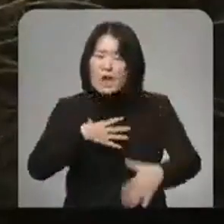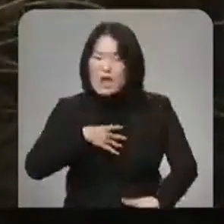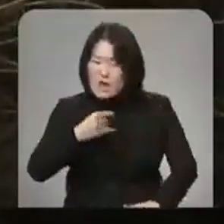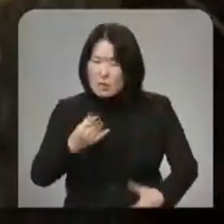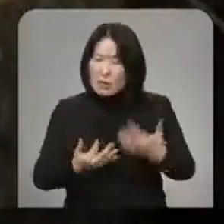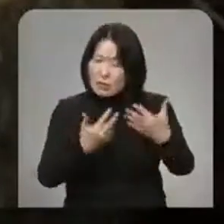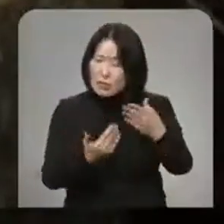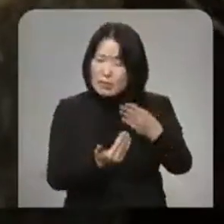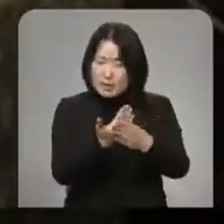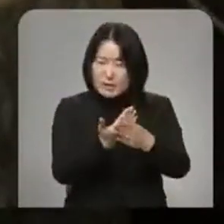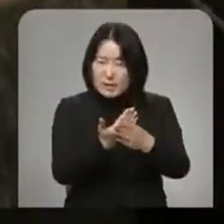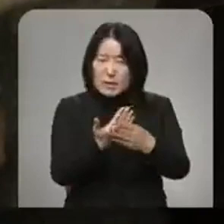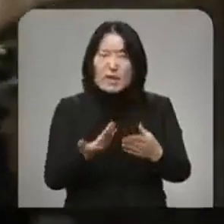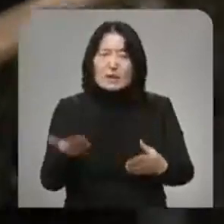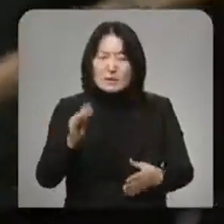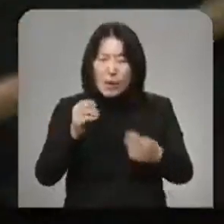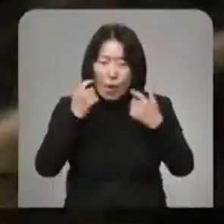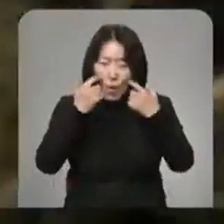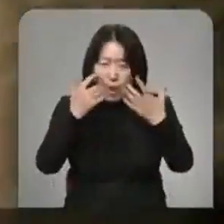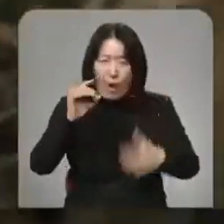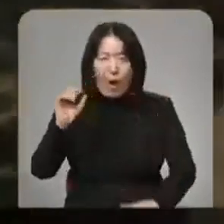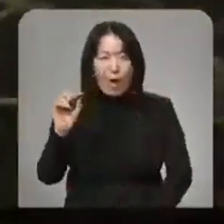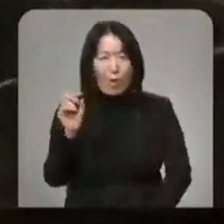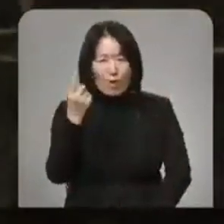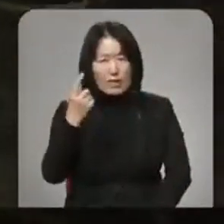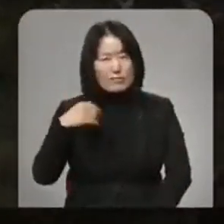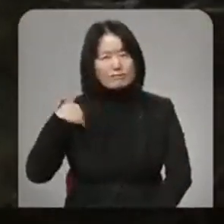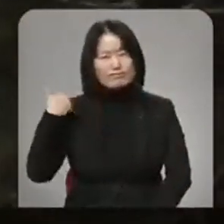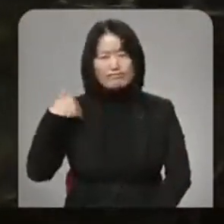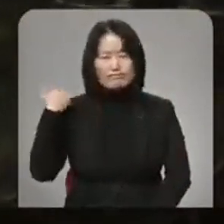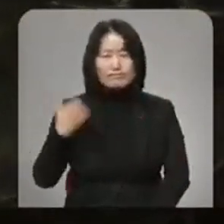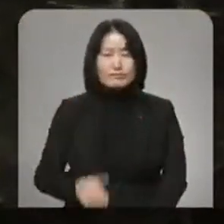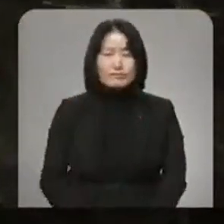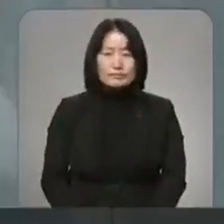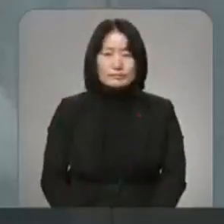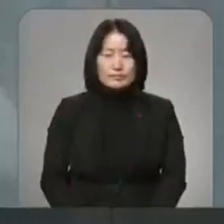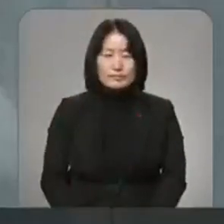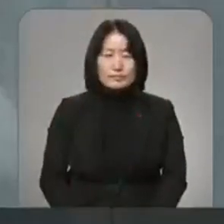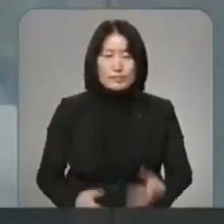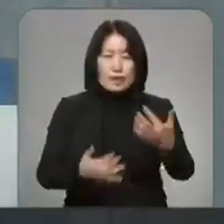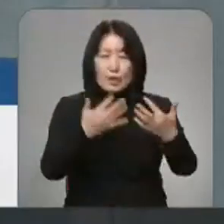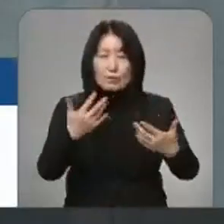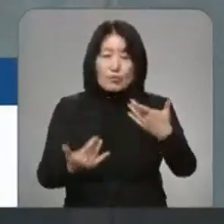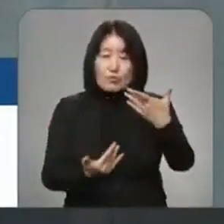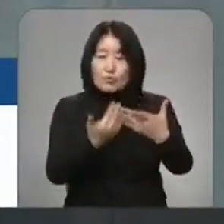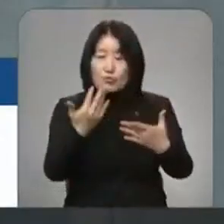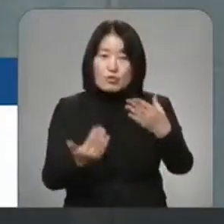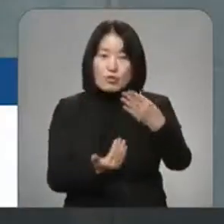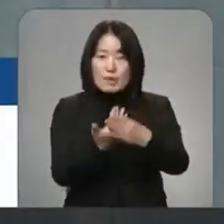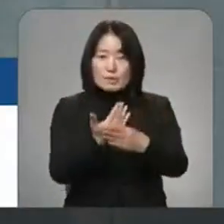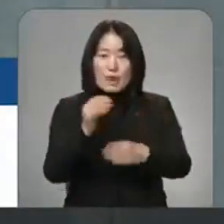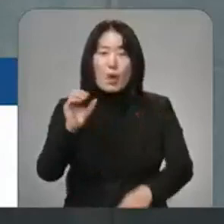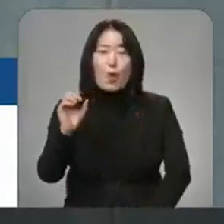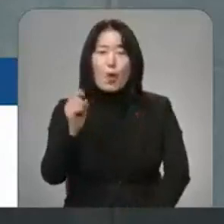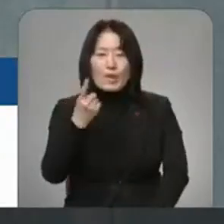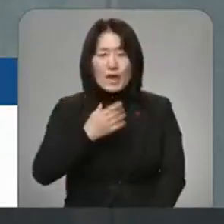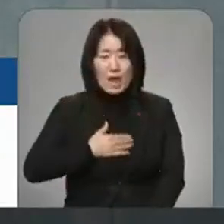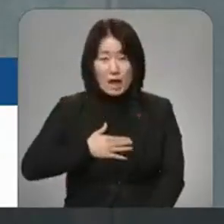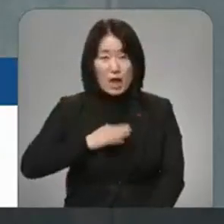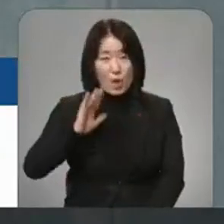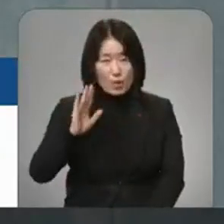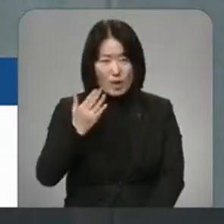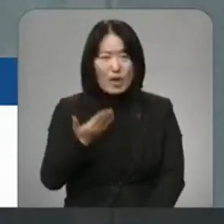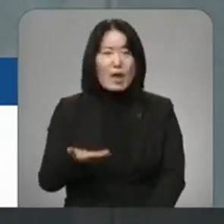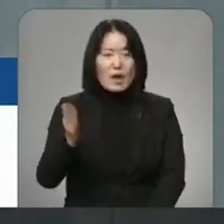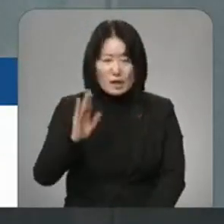제기됐지만 결국 정확한 원인을 찾지 못했습니다 어떻게 해서든 밝혀져야 되는 상황인데 그 산불